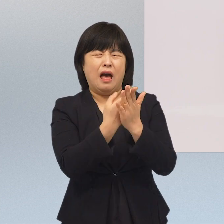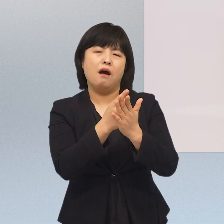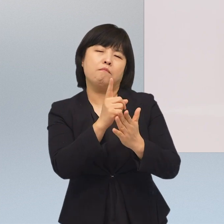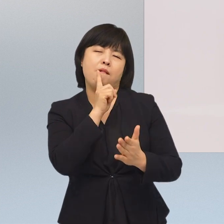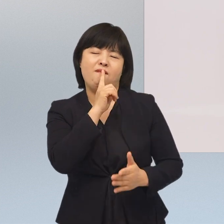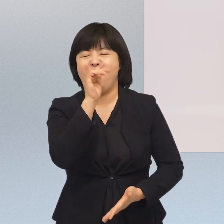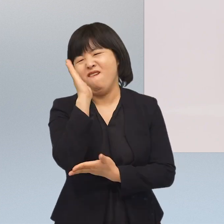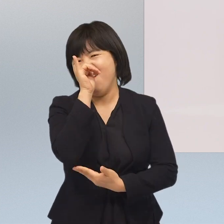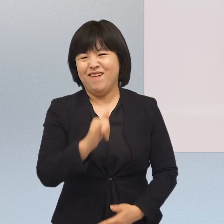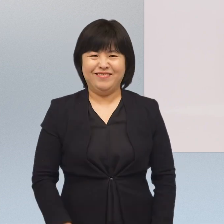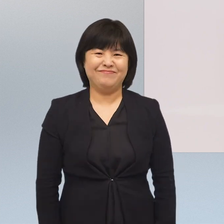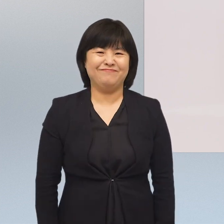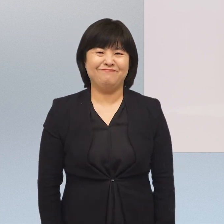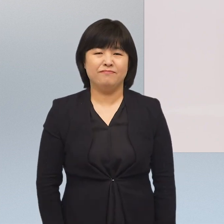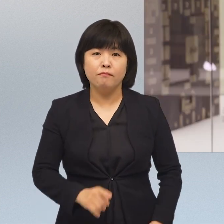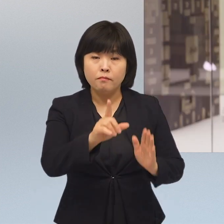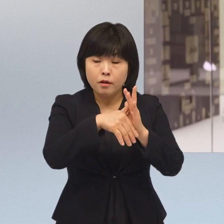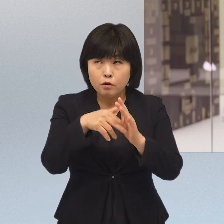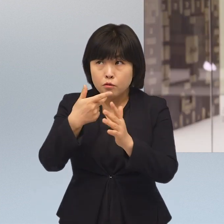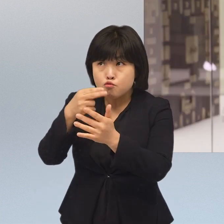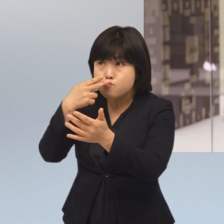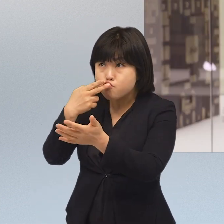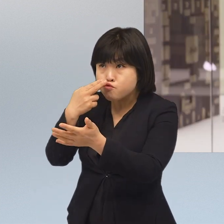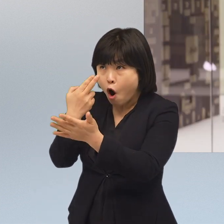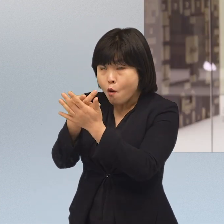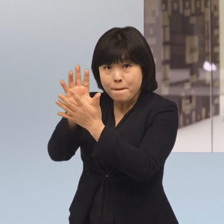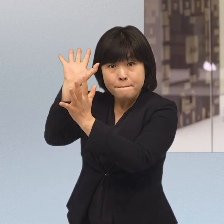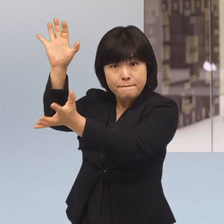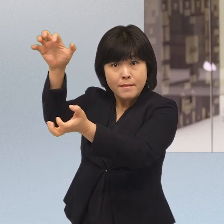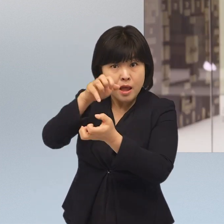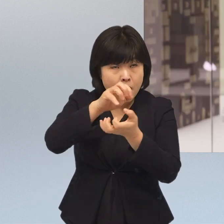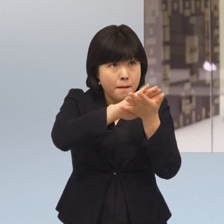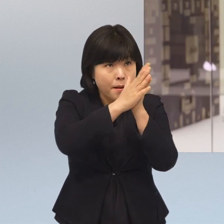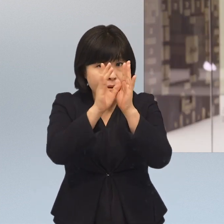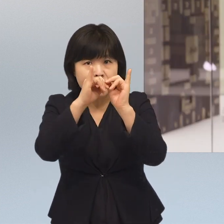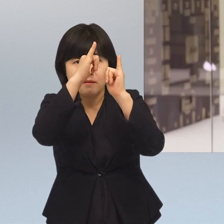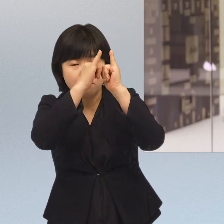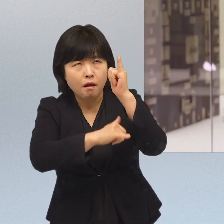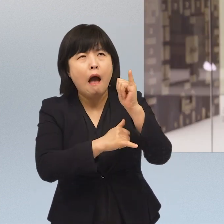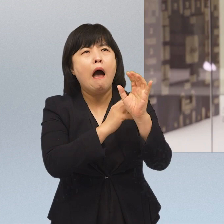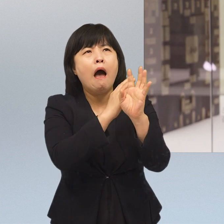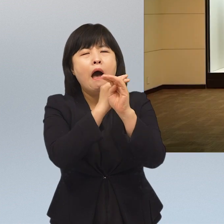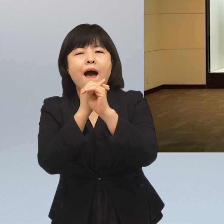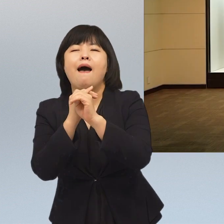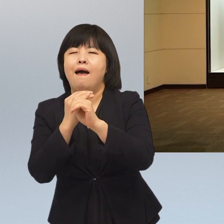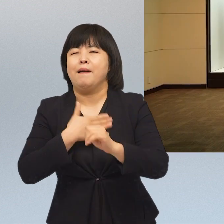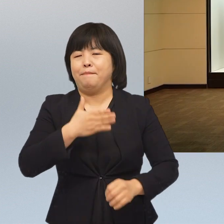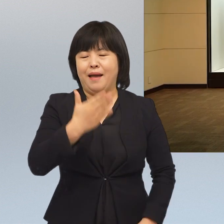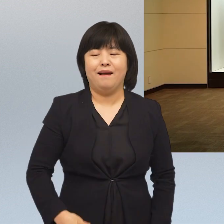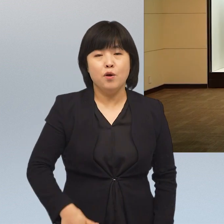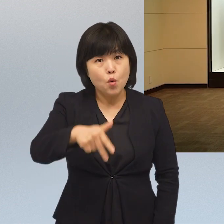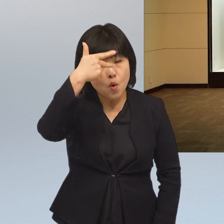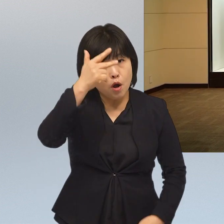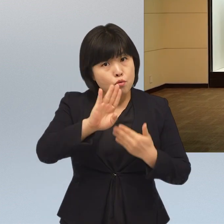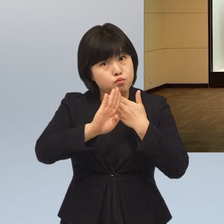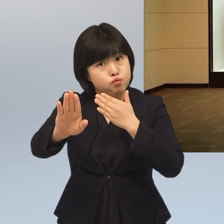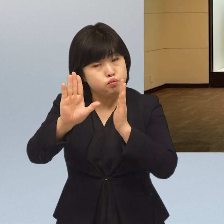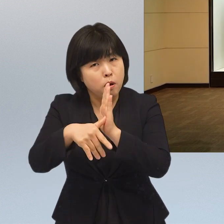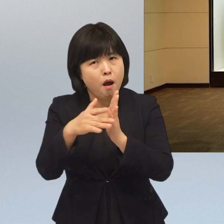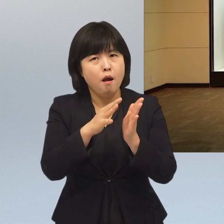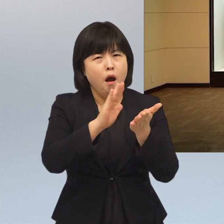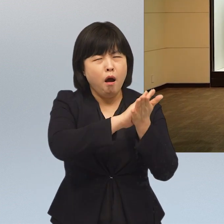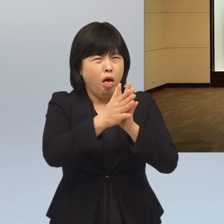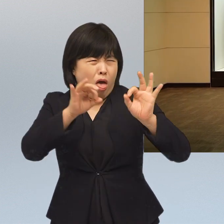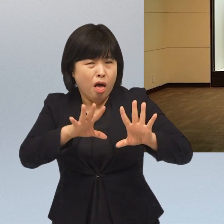영제 마경이다 이런 말도 했다고 해요. 그래서 그런 어떤 수입 거울의 변천사를 좀 볼 수 있습니다. 조선 후기까지만